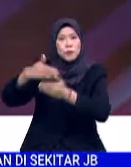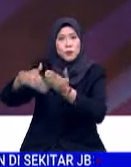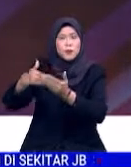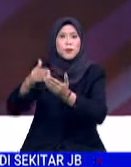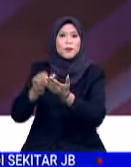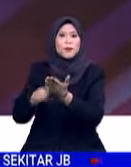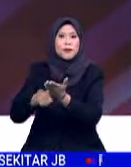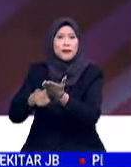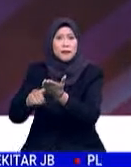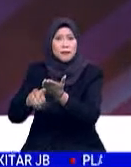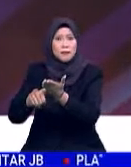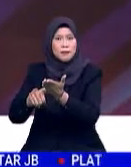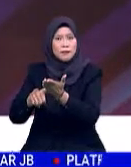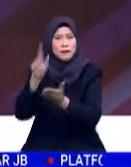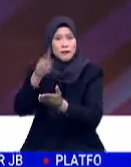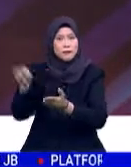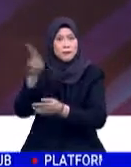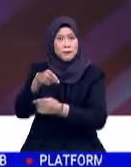haram itu